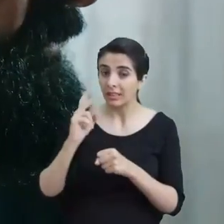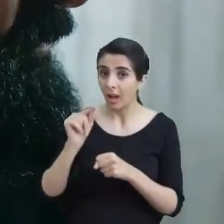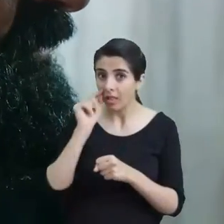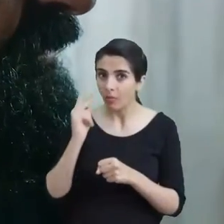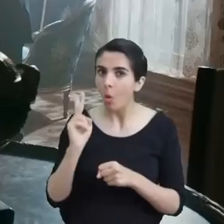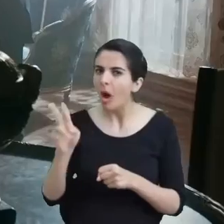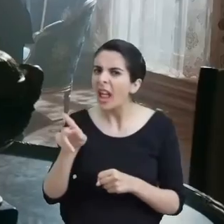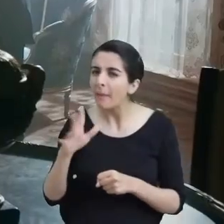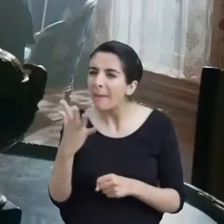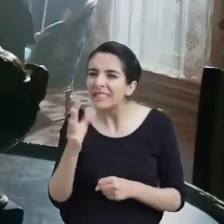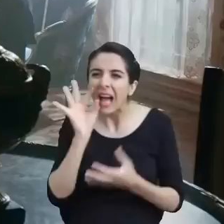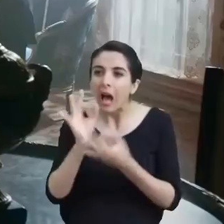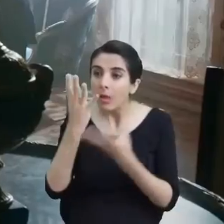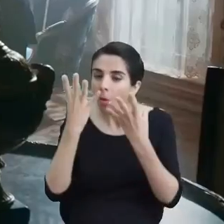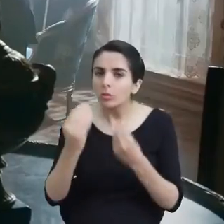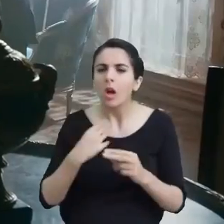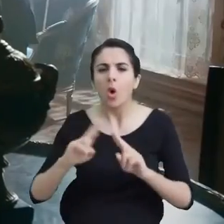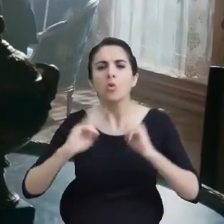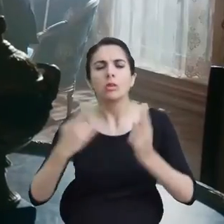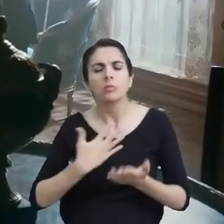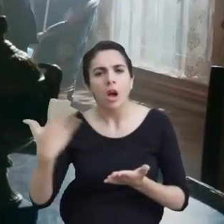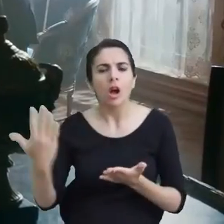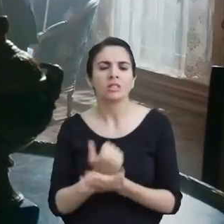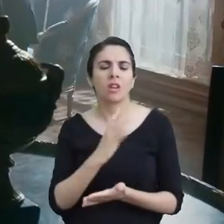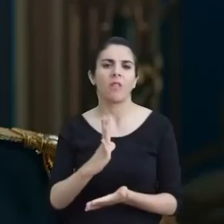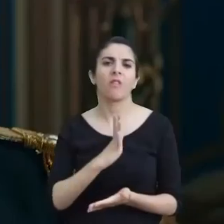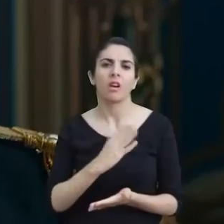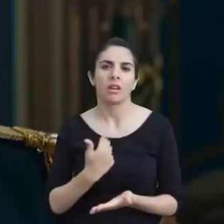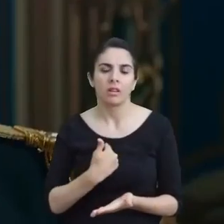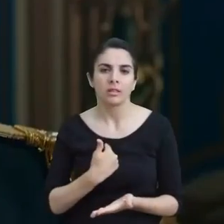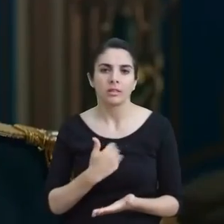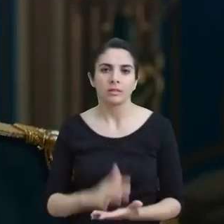Gıyasettin, onun gibi 5 tane adamım olsa dünyayı yerinden oynatırım.